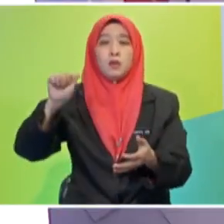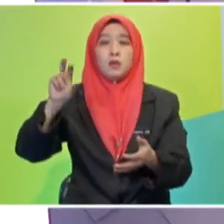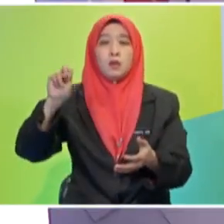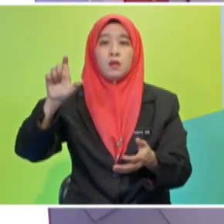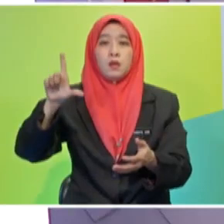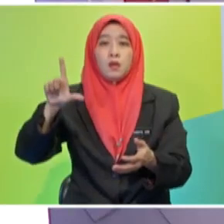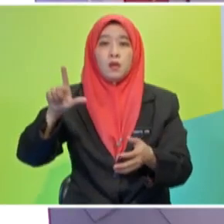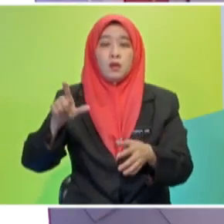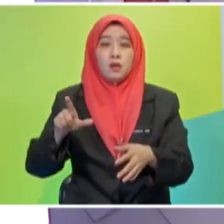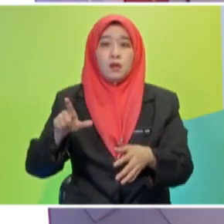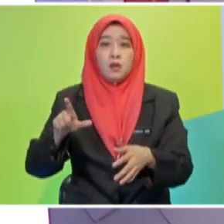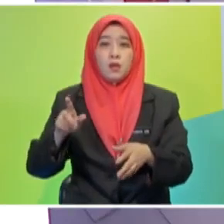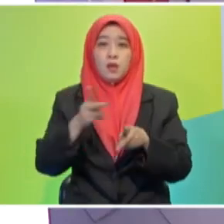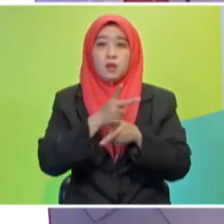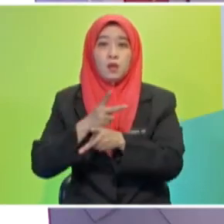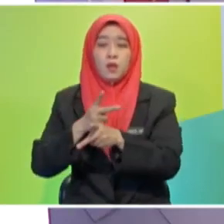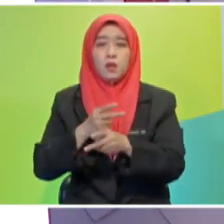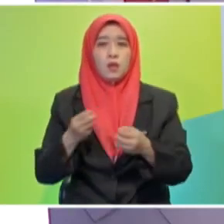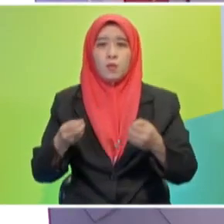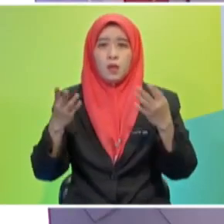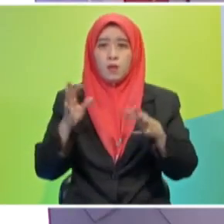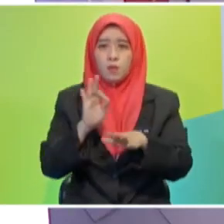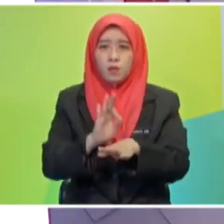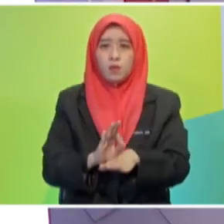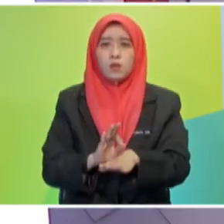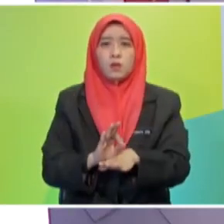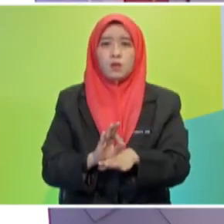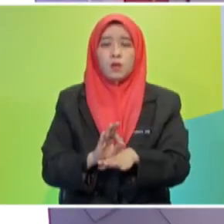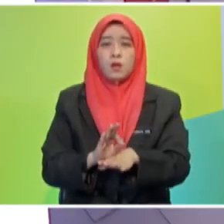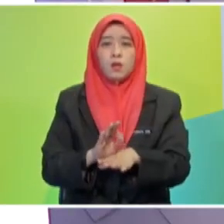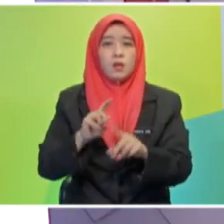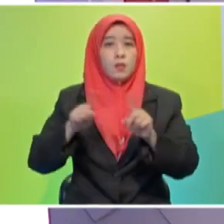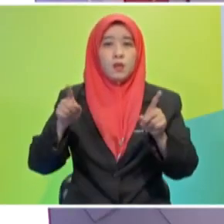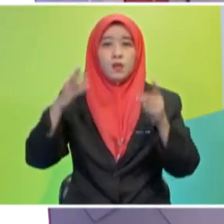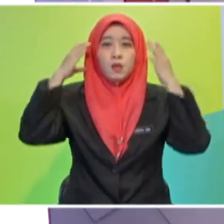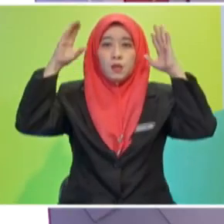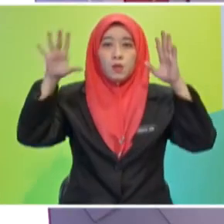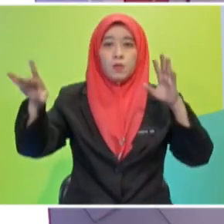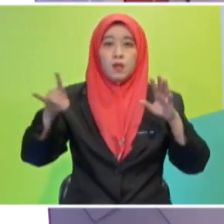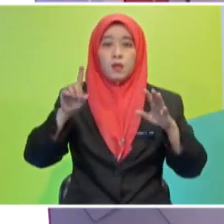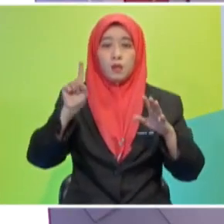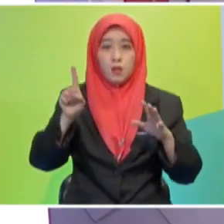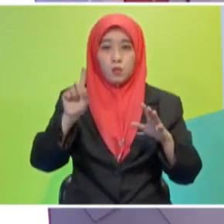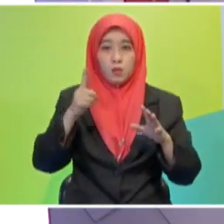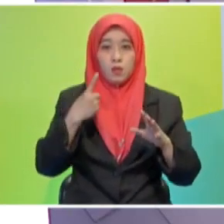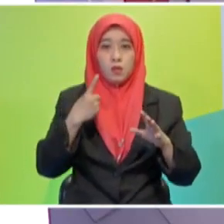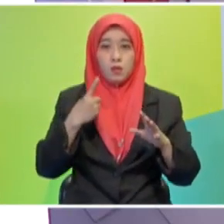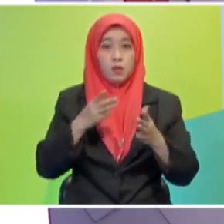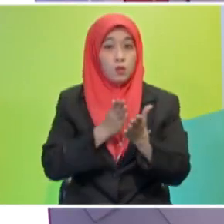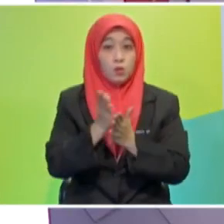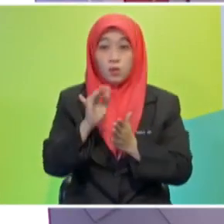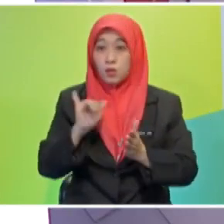fungsi. Tapi tadi cikgu pilih satu je lah. Okey, yang seterusnya ialah